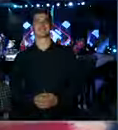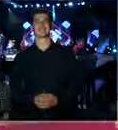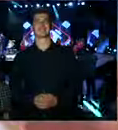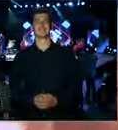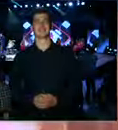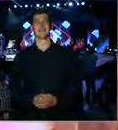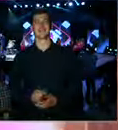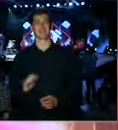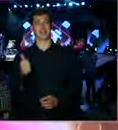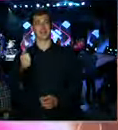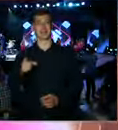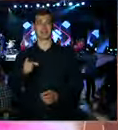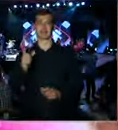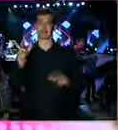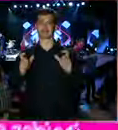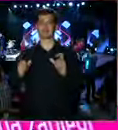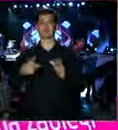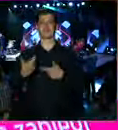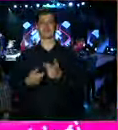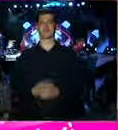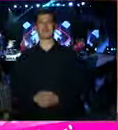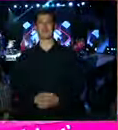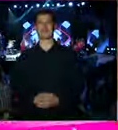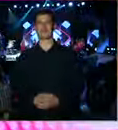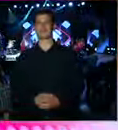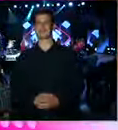I pierwszy diadem.